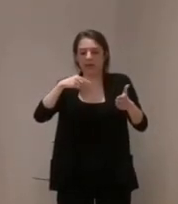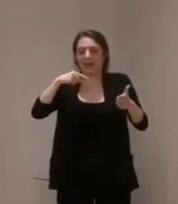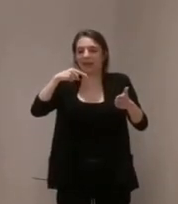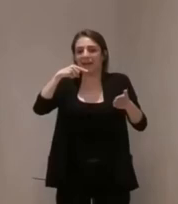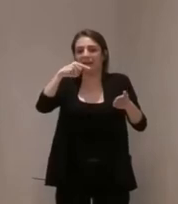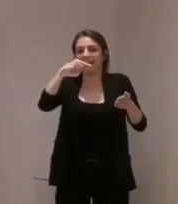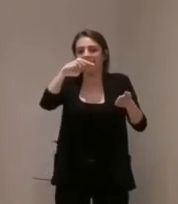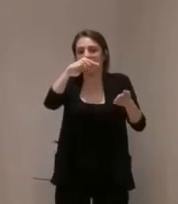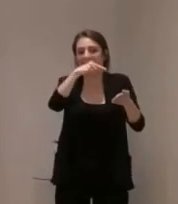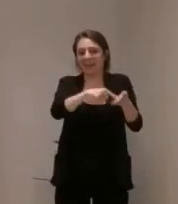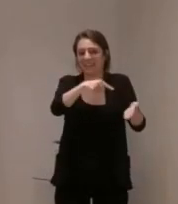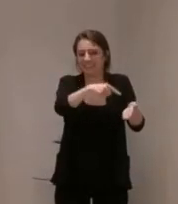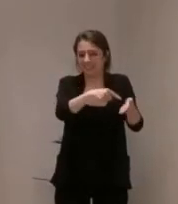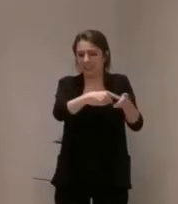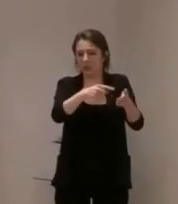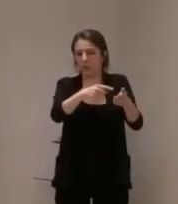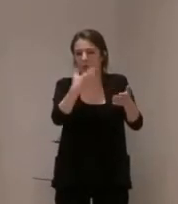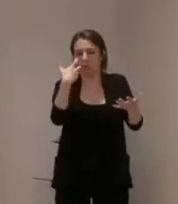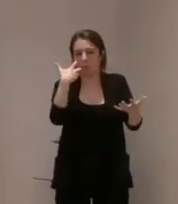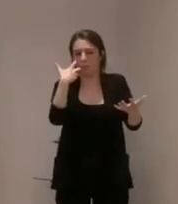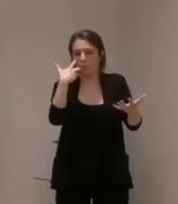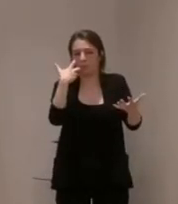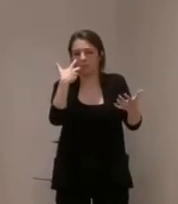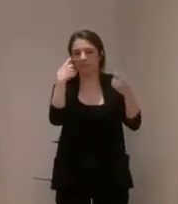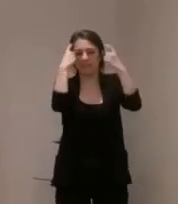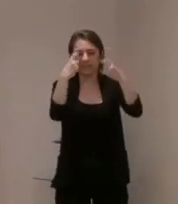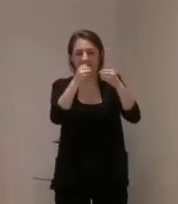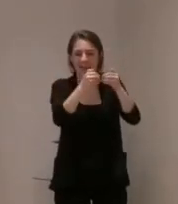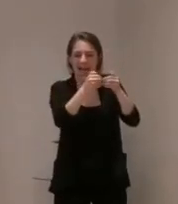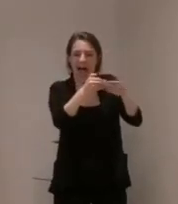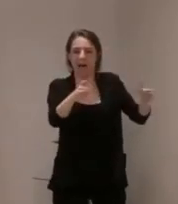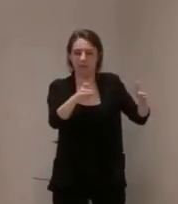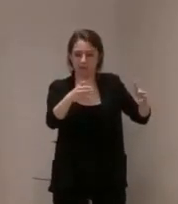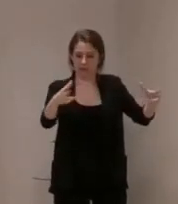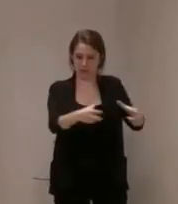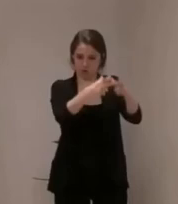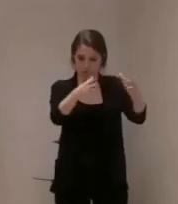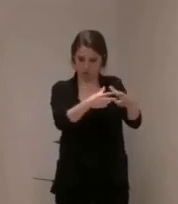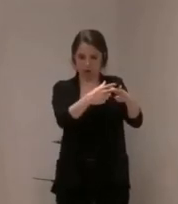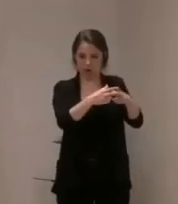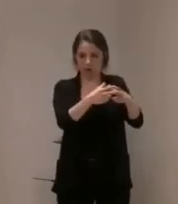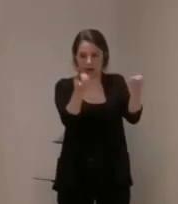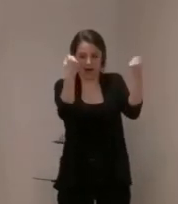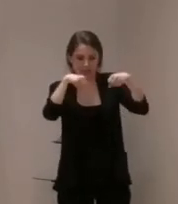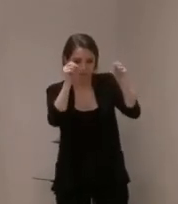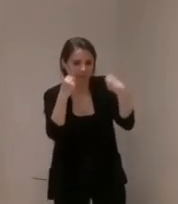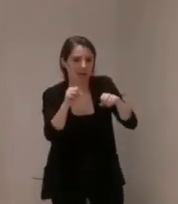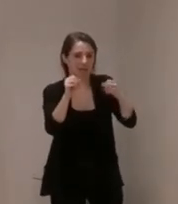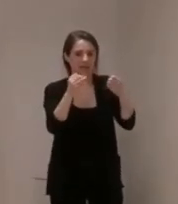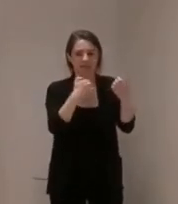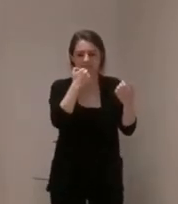una part pel barri i que es facin altres activitats i no només pisos i coses d'aquestes.